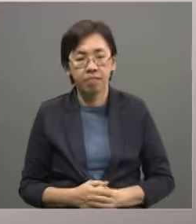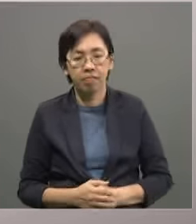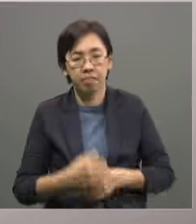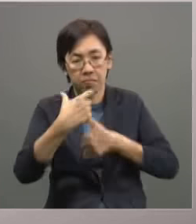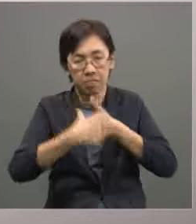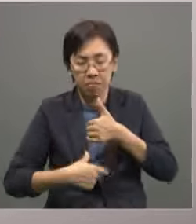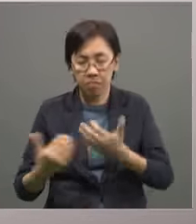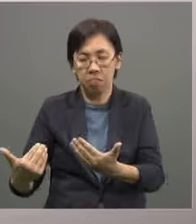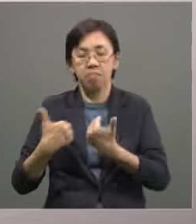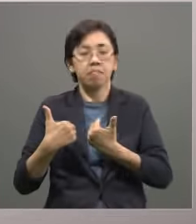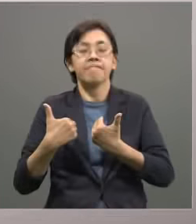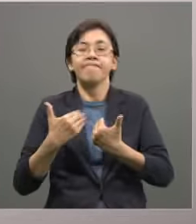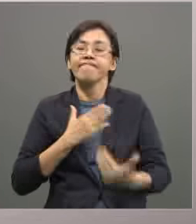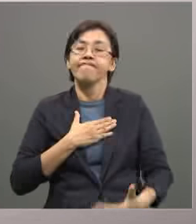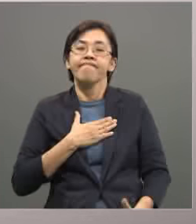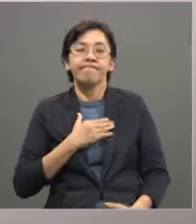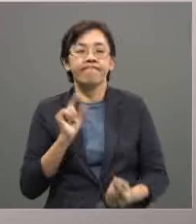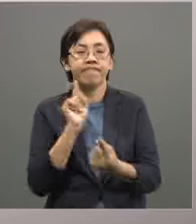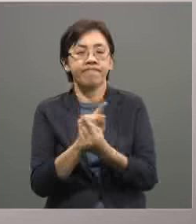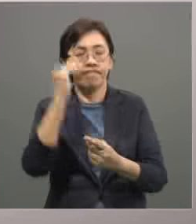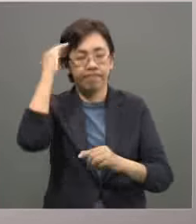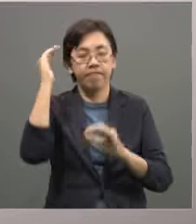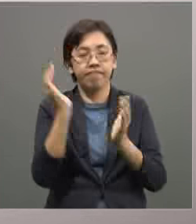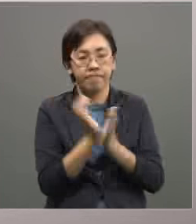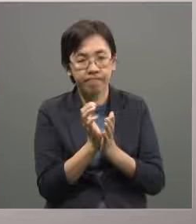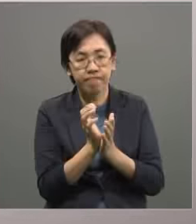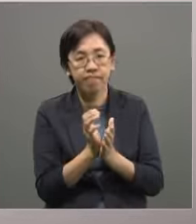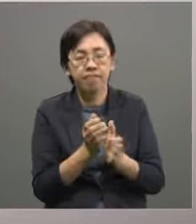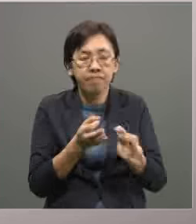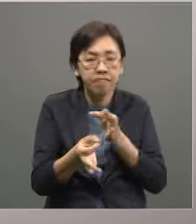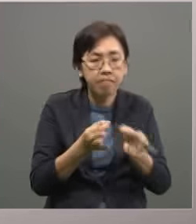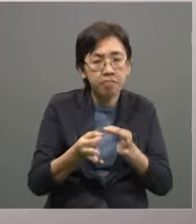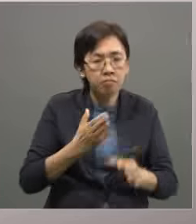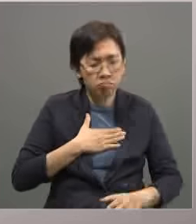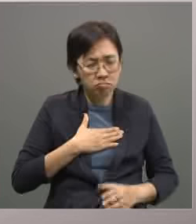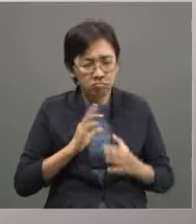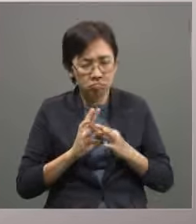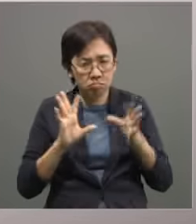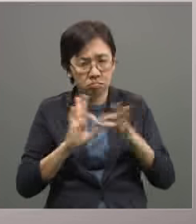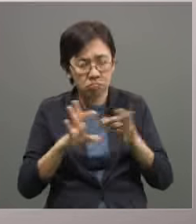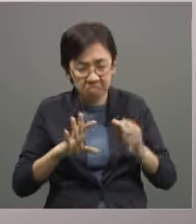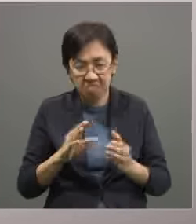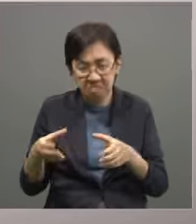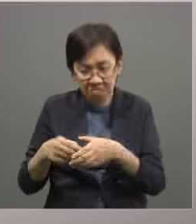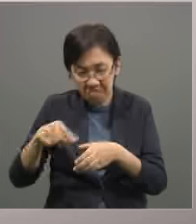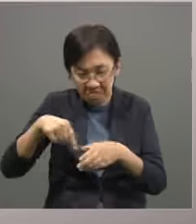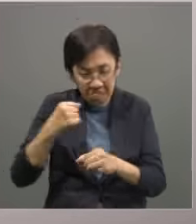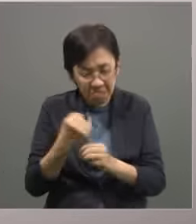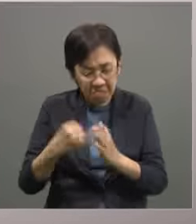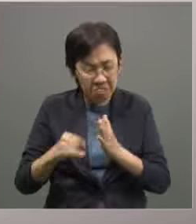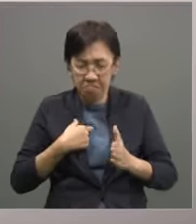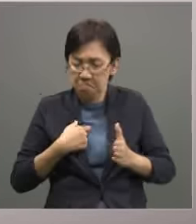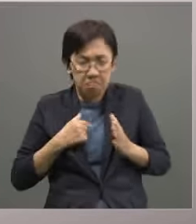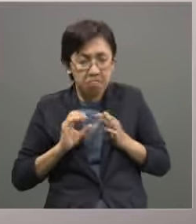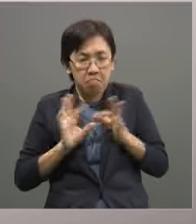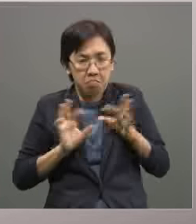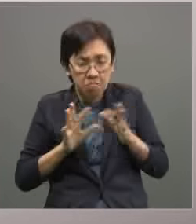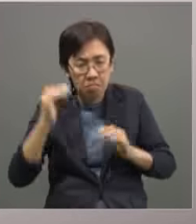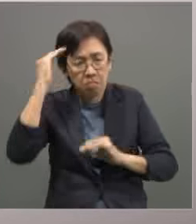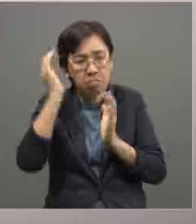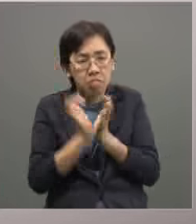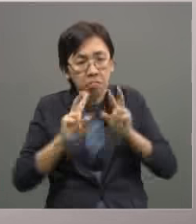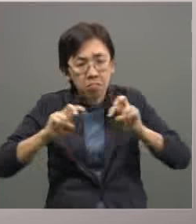ขาถูกพาดพิงเขาก็เลยเข้ามาที่ตำรวจสอบสวนกลางเลยเพื่อมายืนยันว่าเขาไม่เกี่ยวข้องกับขบวนการนี้นะครับในขณะที่ตำรวจสอบสวนกลางก็